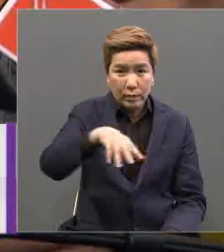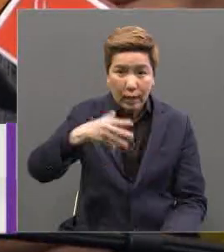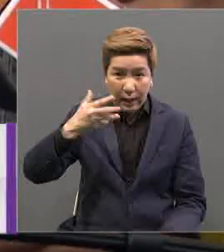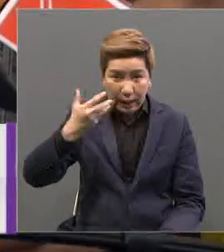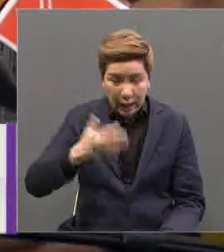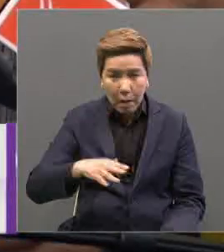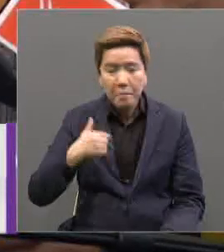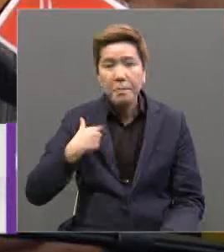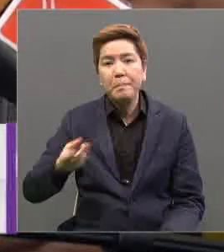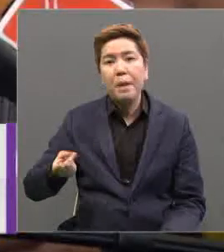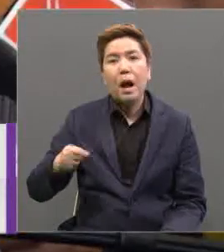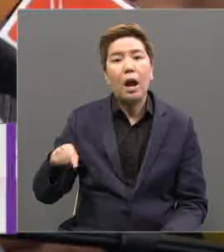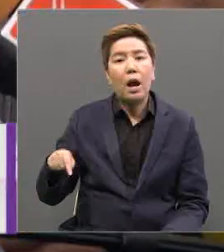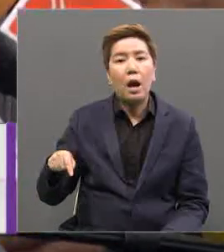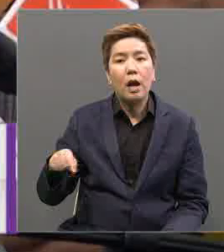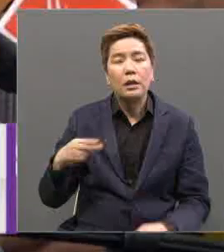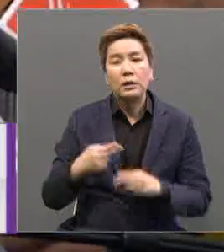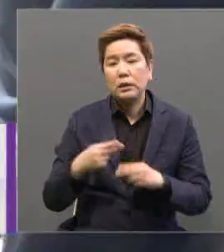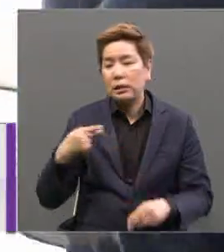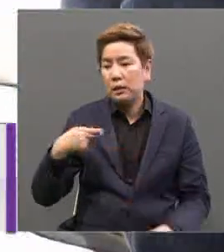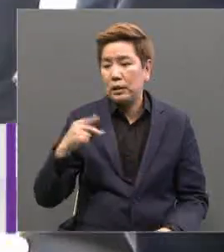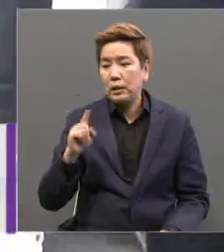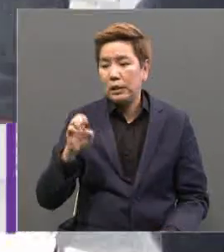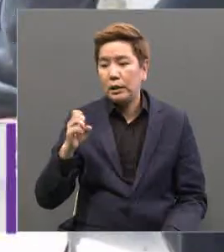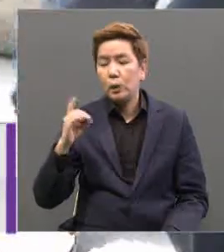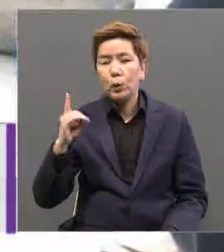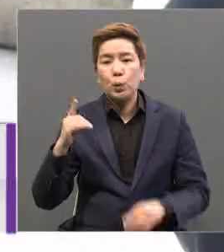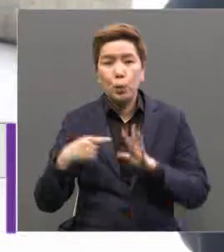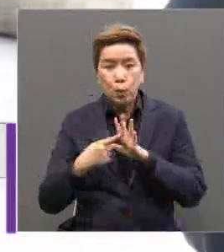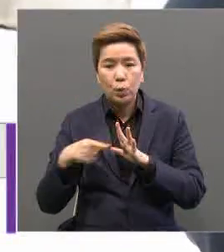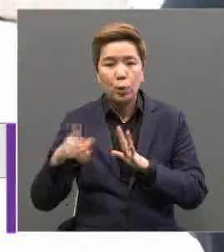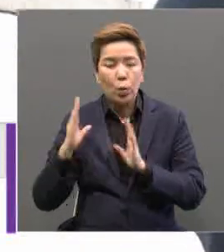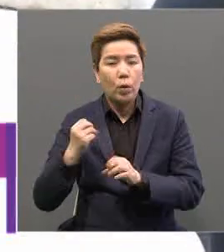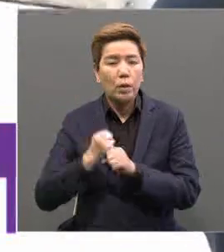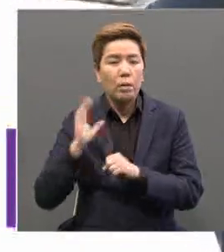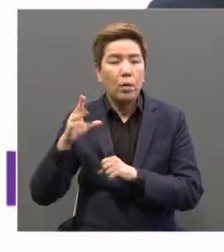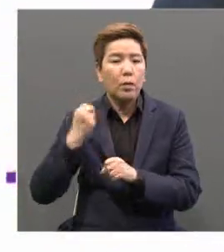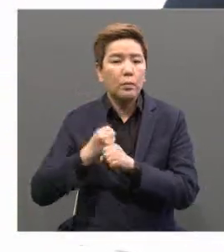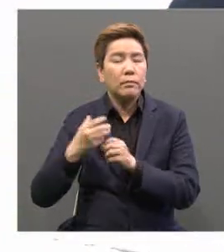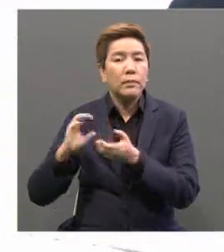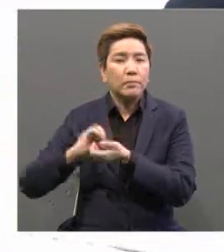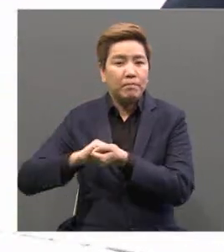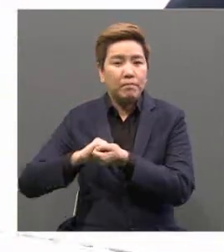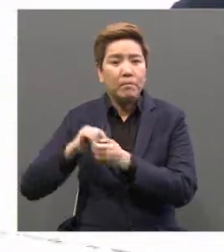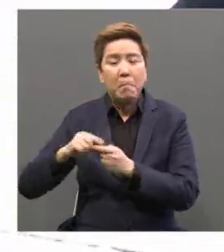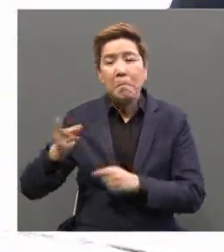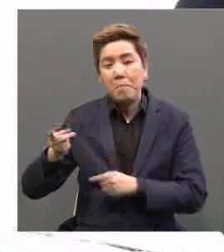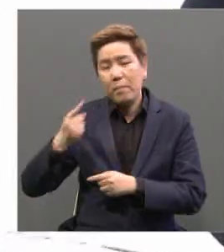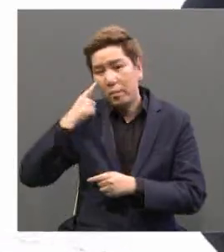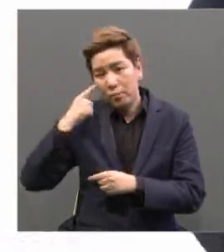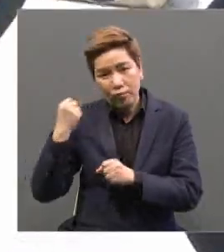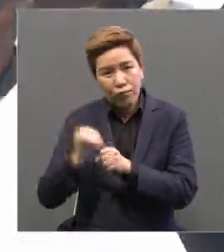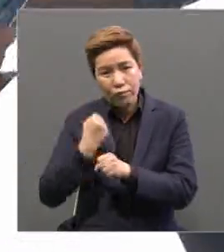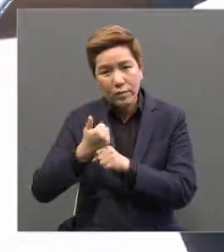ก็ยังมีสุนัขนะครับชื่อฮิดูซึ่งเราได้รับการสนับสนุนจากองค์กร Operation Underground Railroad ซึ่งสุนัขได้รับ